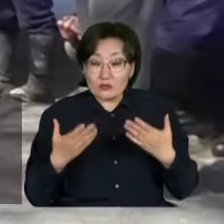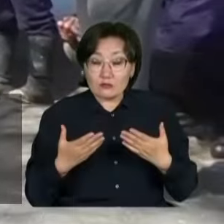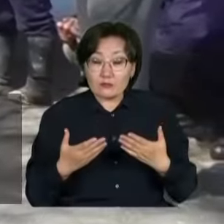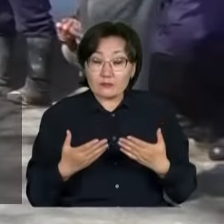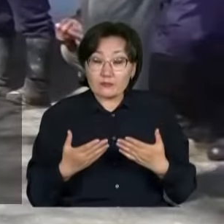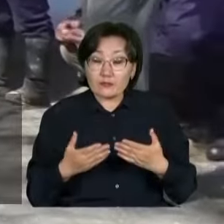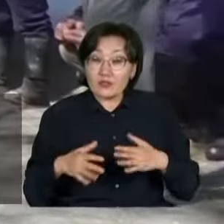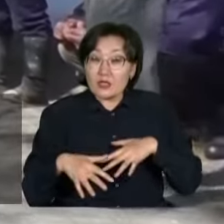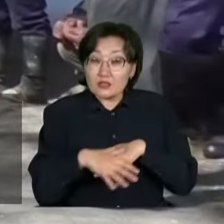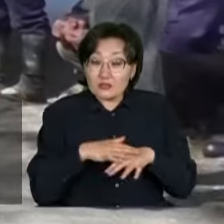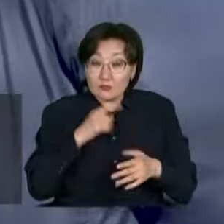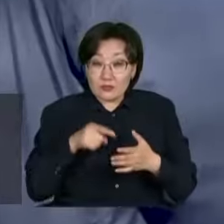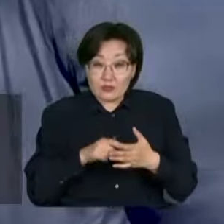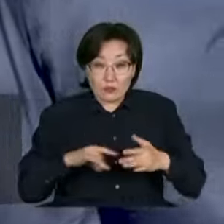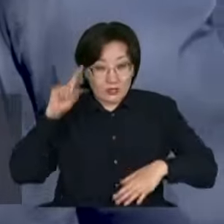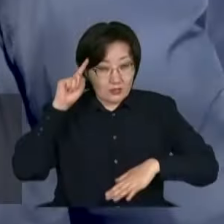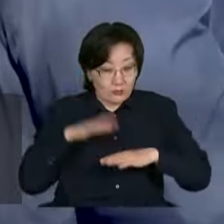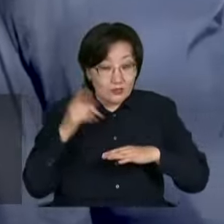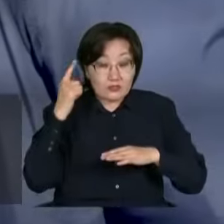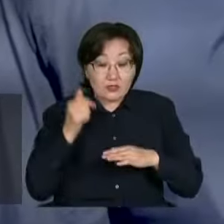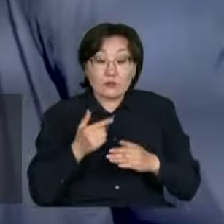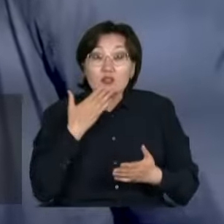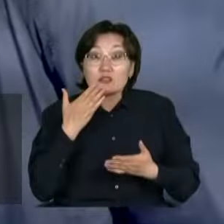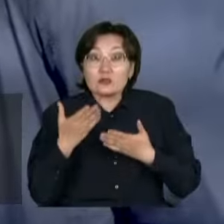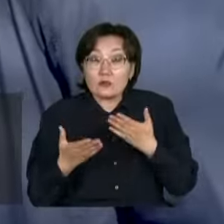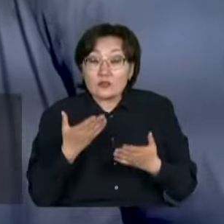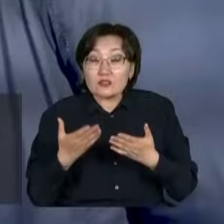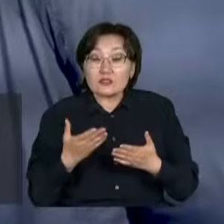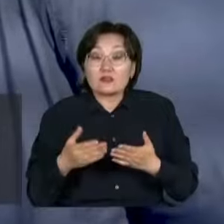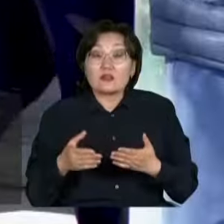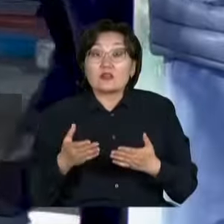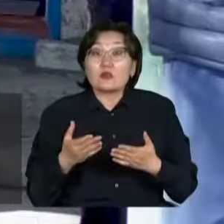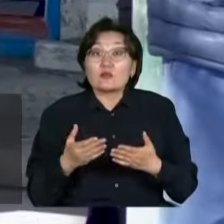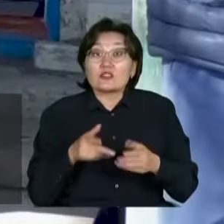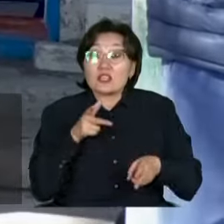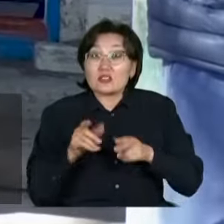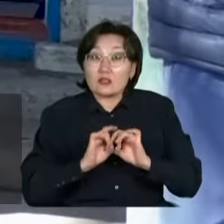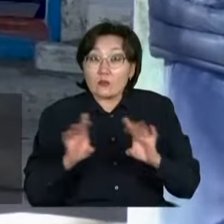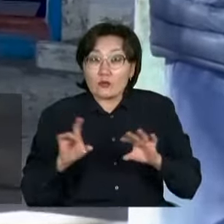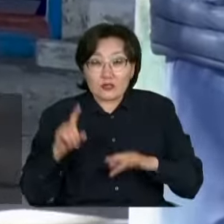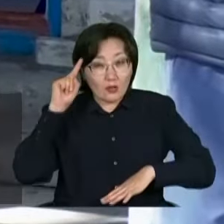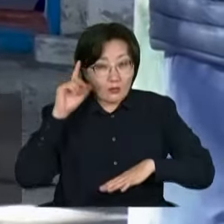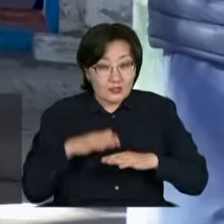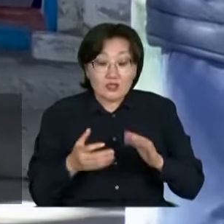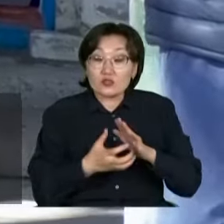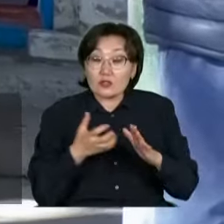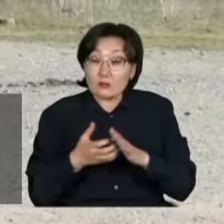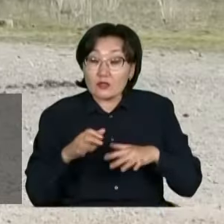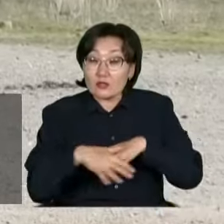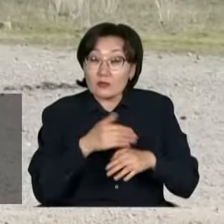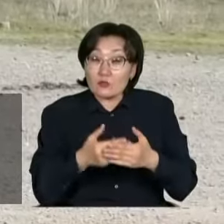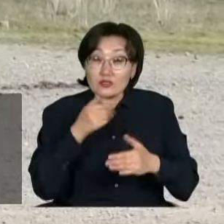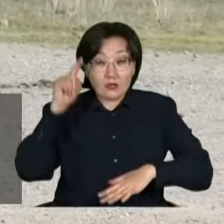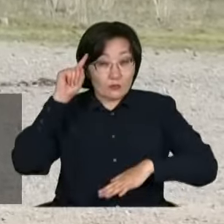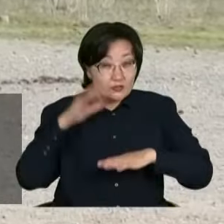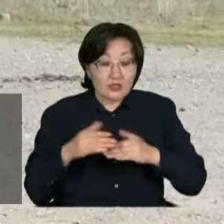қаққан жұрттың мәселесінен аудан әкімдігі хабардар сұрау салып, ел сөзін естіртпекке округ басшысын шақырттық. Көпшілік алдына келген